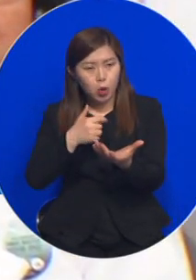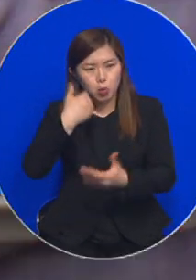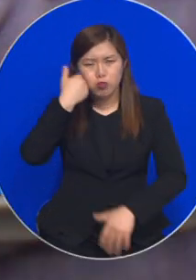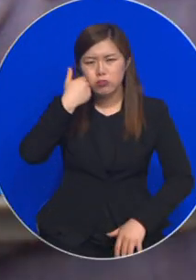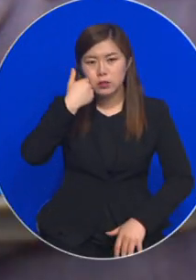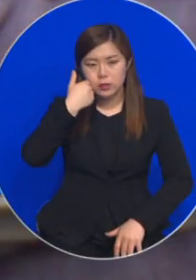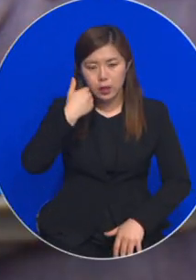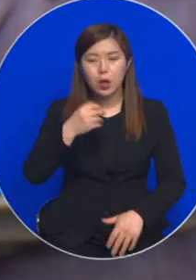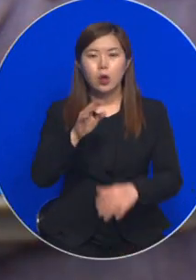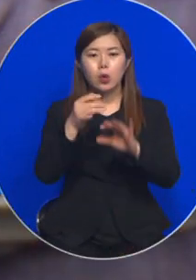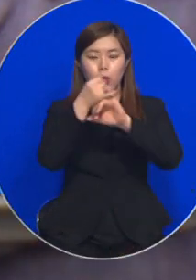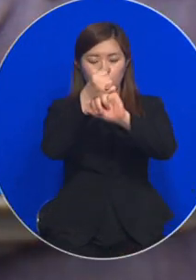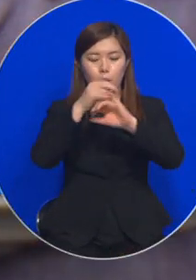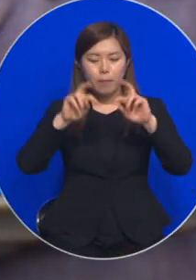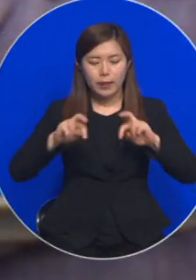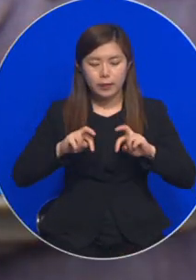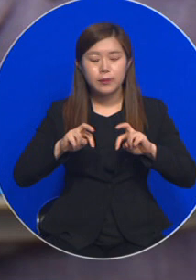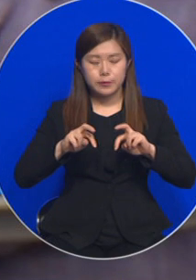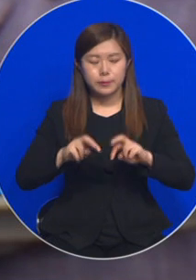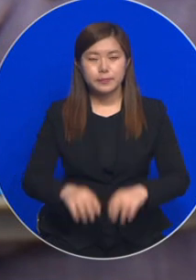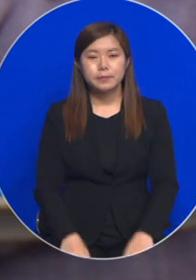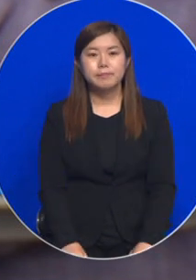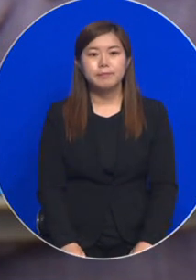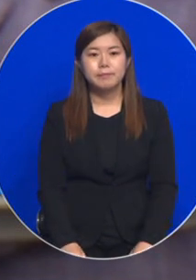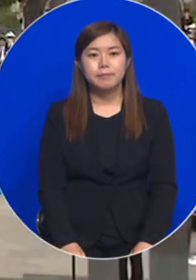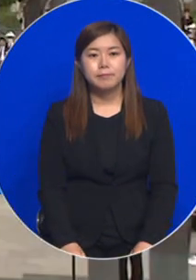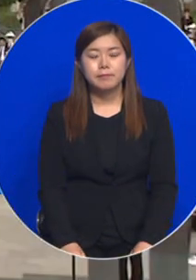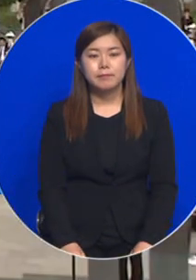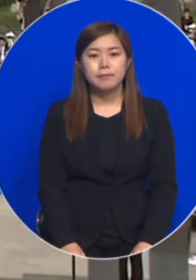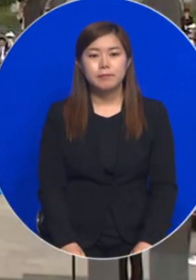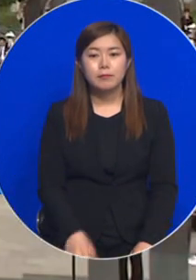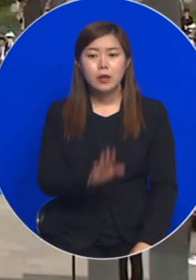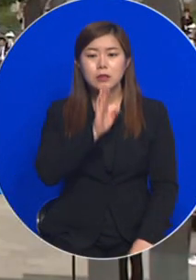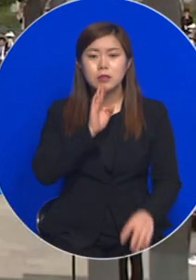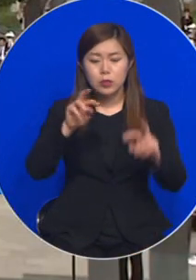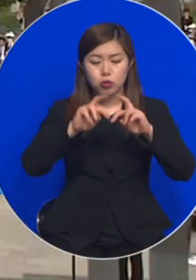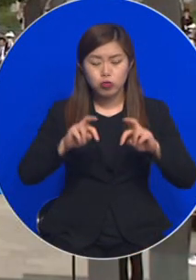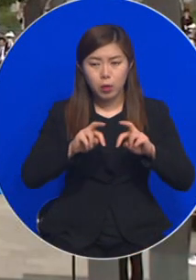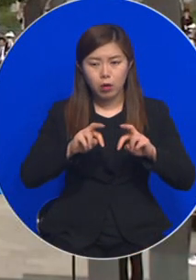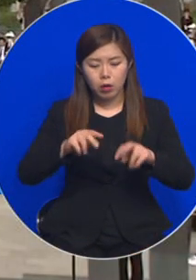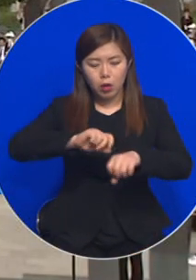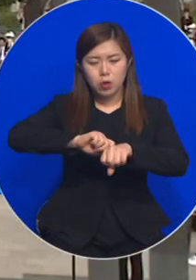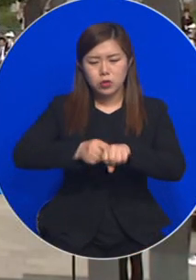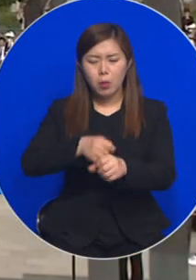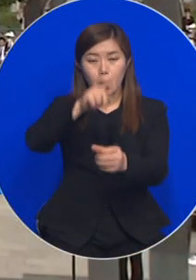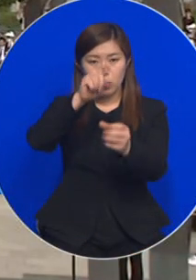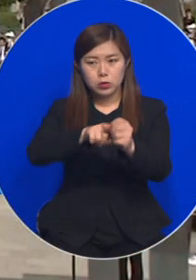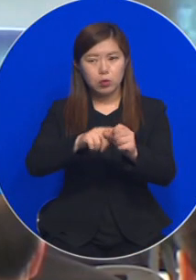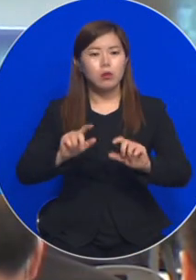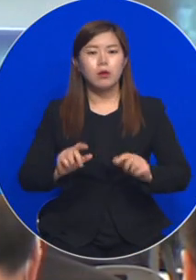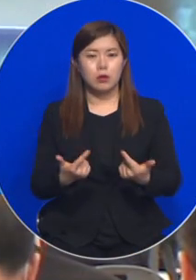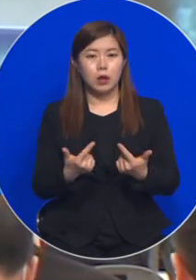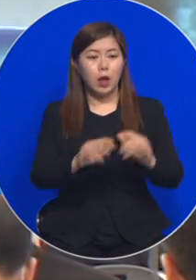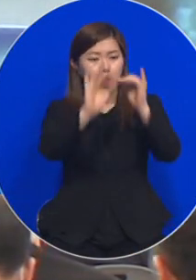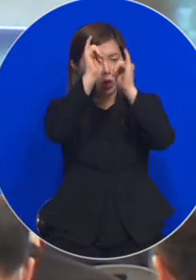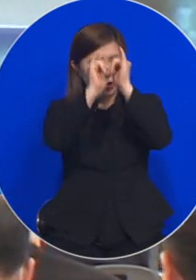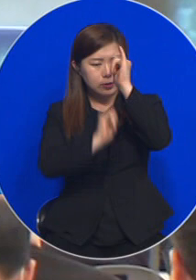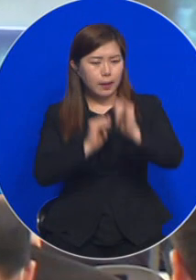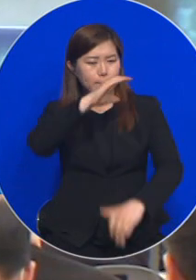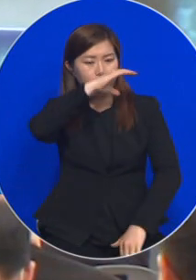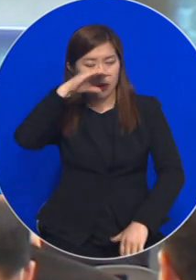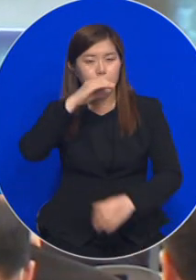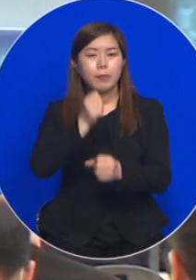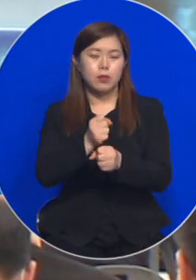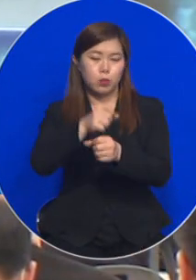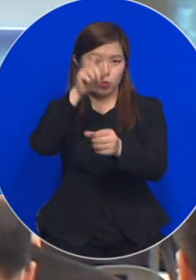반드시 밝혀내야 한다고 강조했습니다. 이어 진상규명은 처벌이 목적이 아니라 역사를 올바로 기록하는